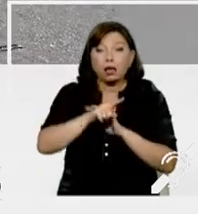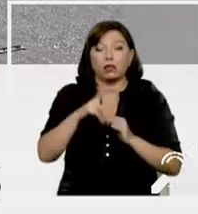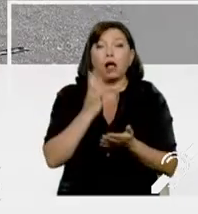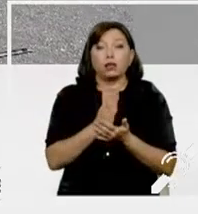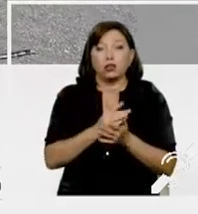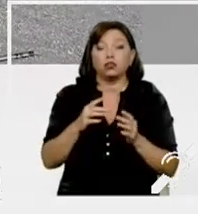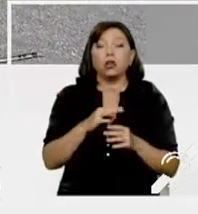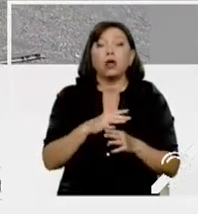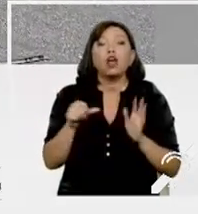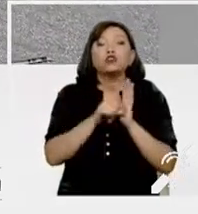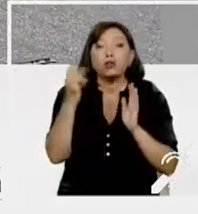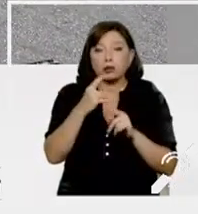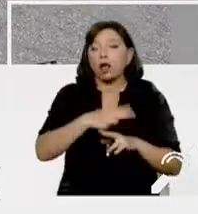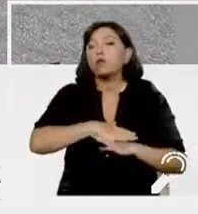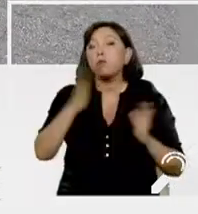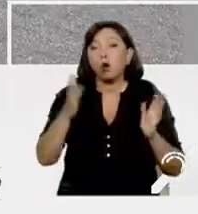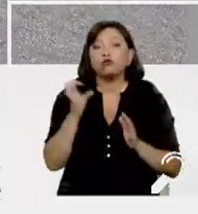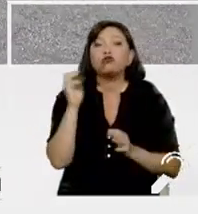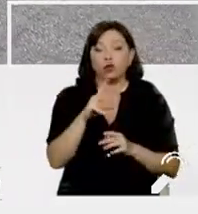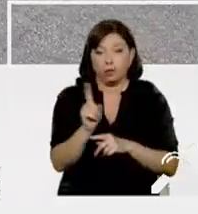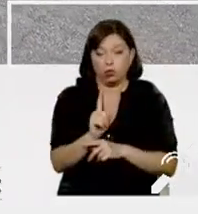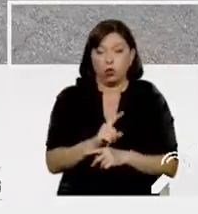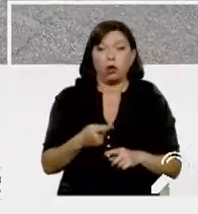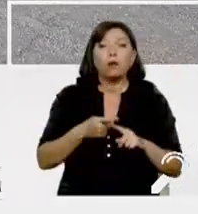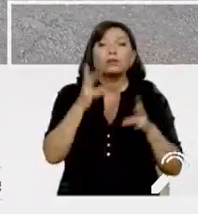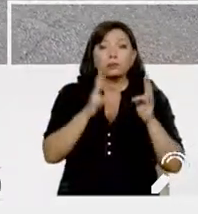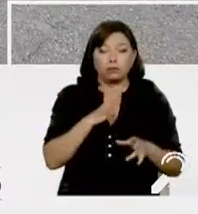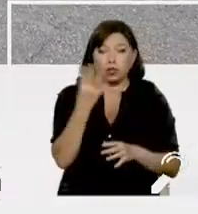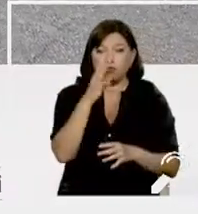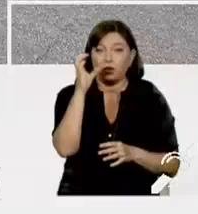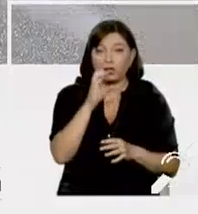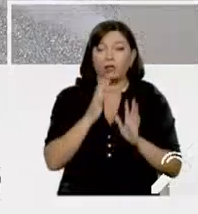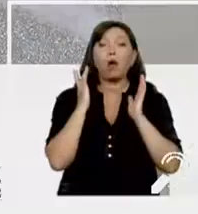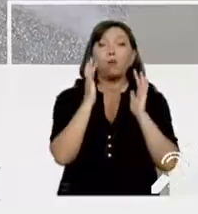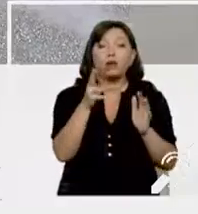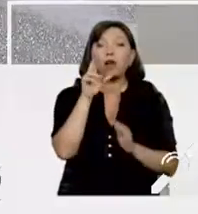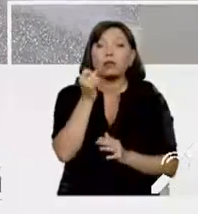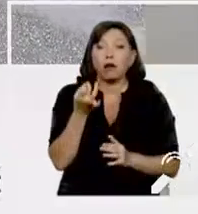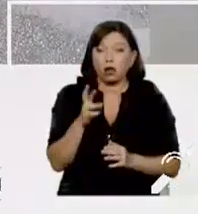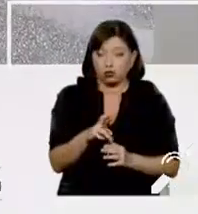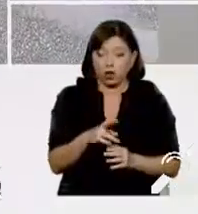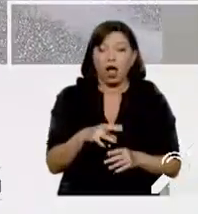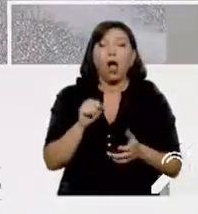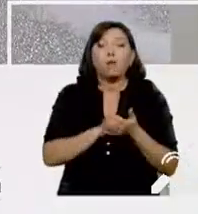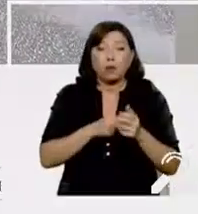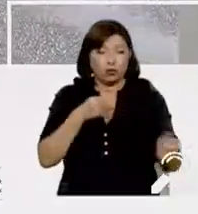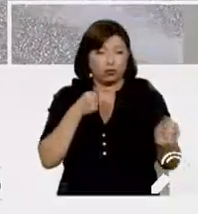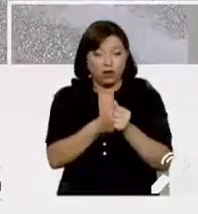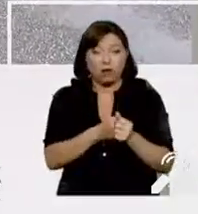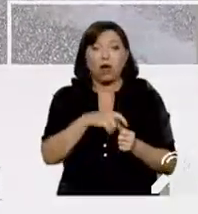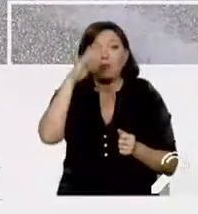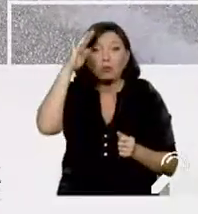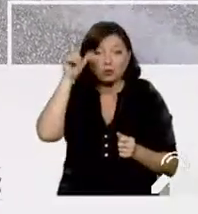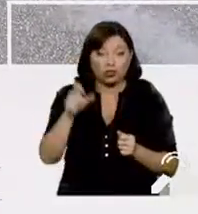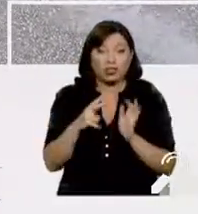depășire de șase ori a limitei admise Accidentul a avut loc în 4 septembrie pe bulevardul Dacia în urma impactului pietonul de